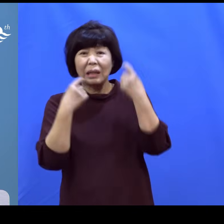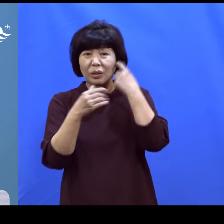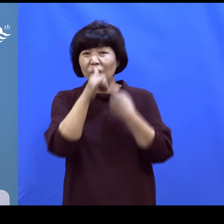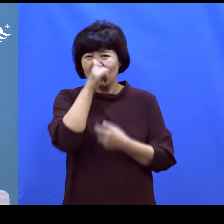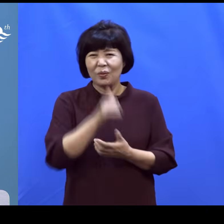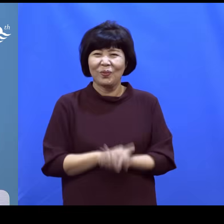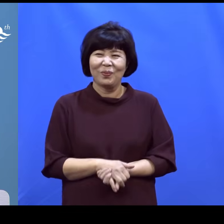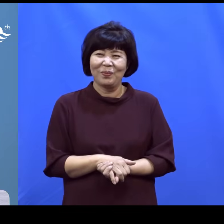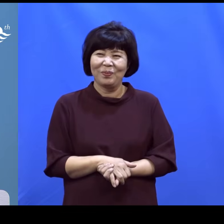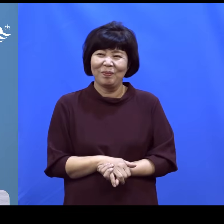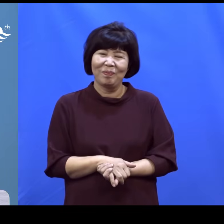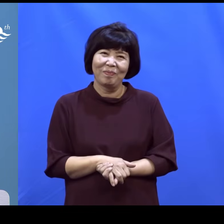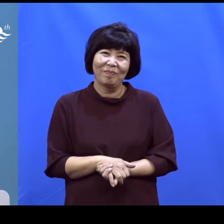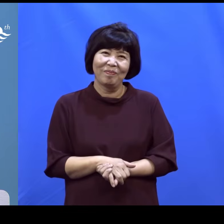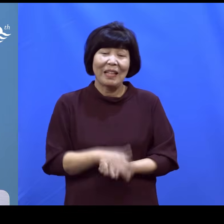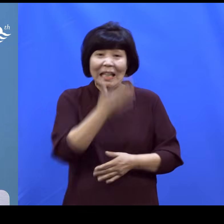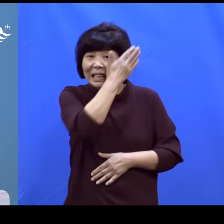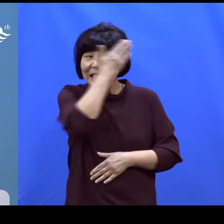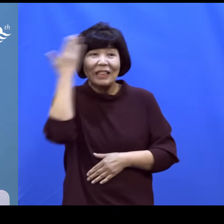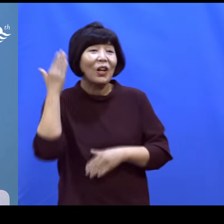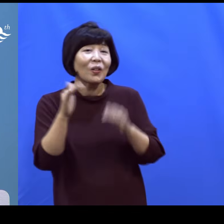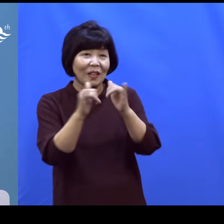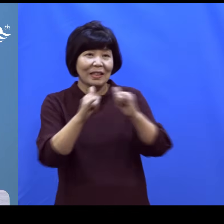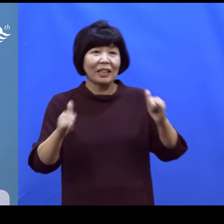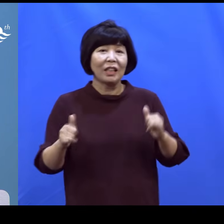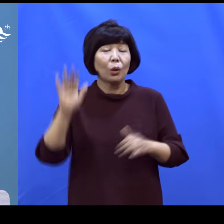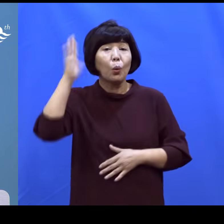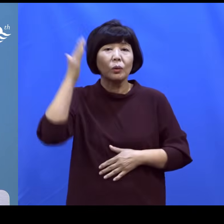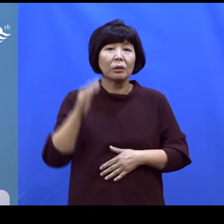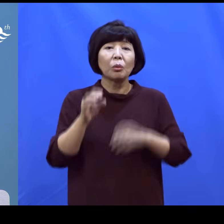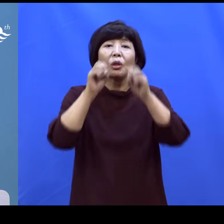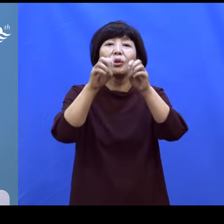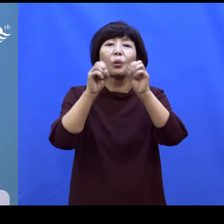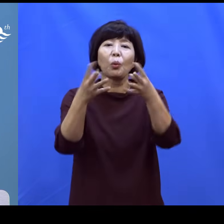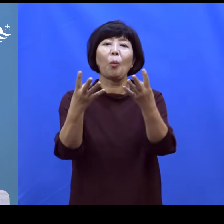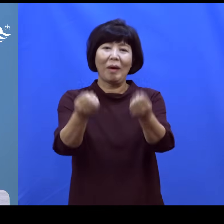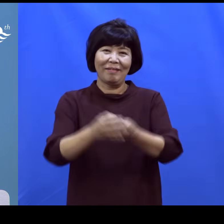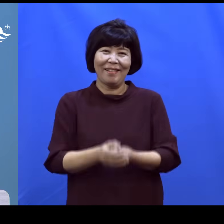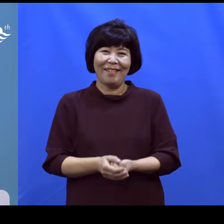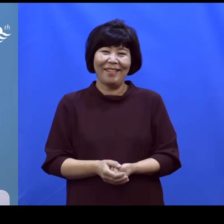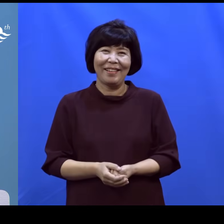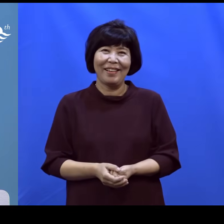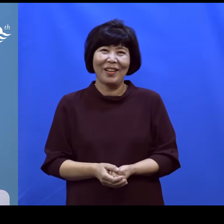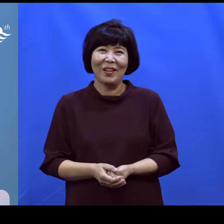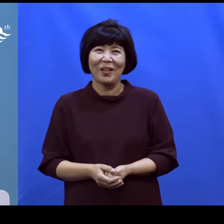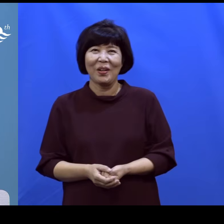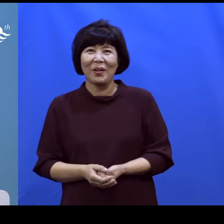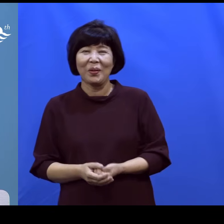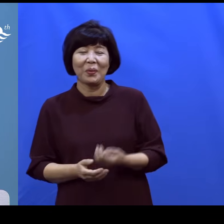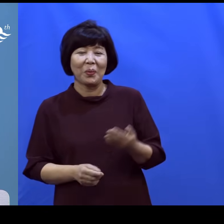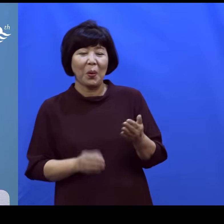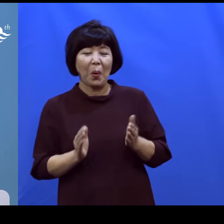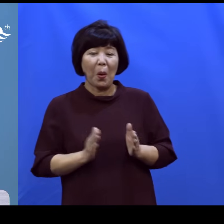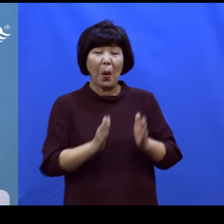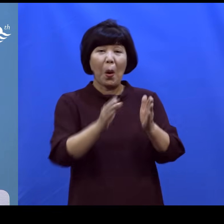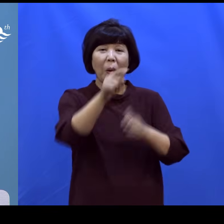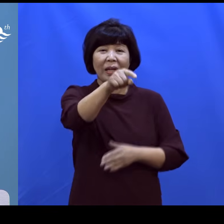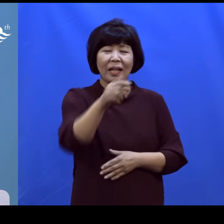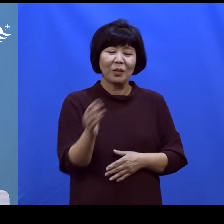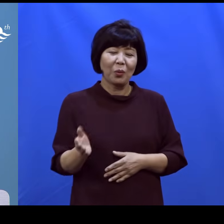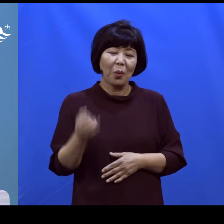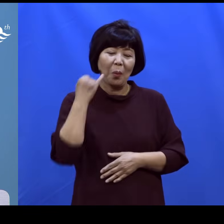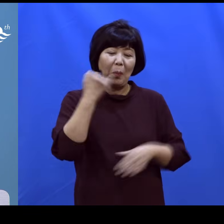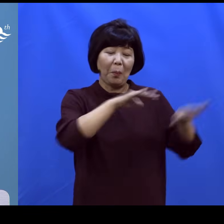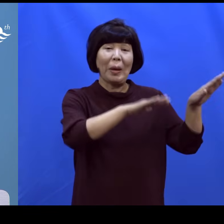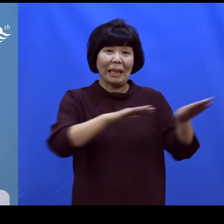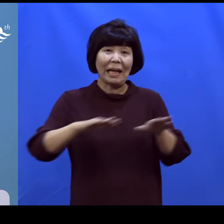생기겠잖아요. 여러분, 우리 청년들이 요즘 전도를 많이 해요. 우리 야외에서도 보니까 지금 구남로에도 가고 광안리도 가고